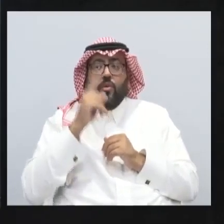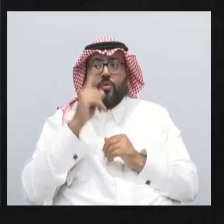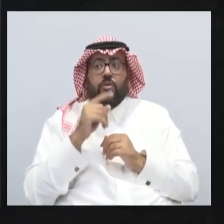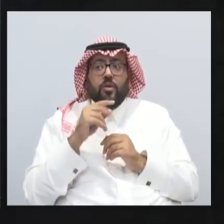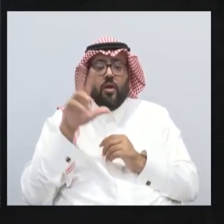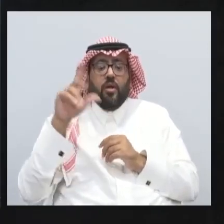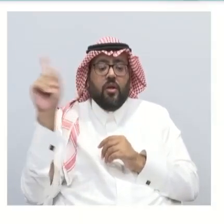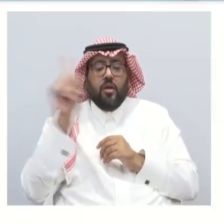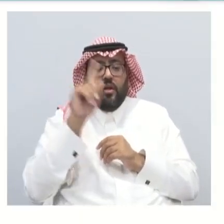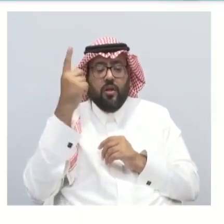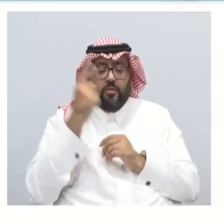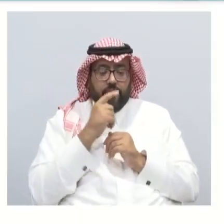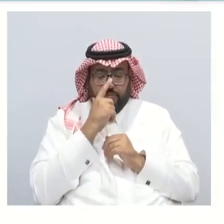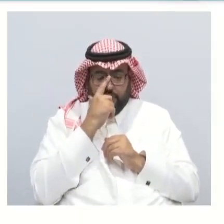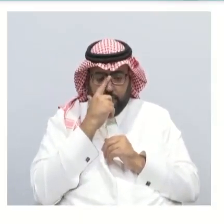الالوهيه